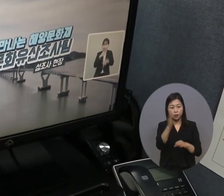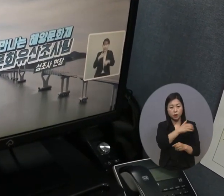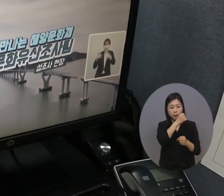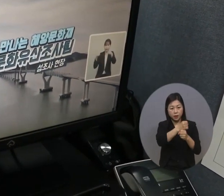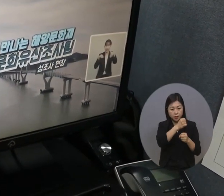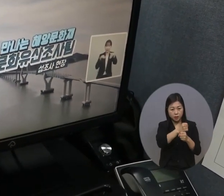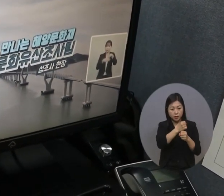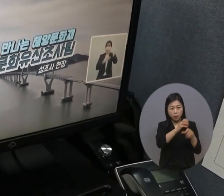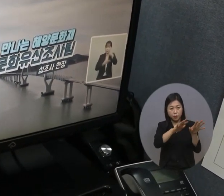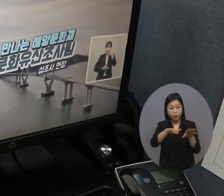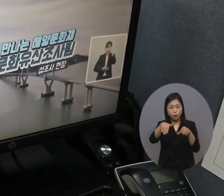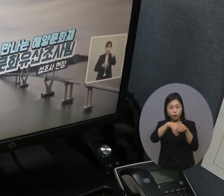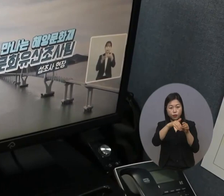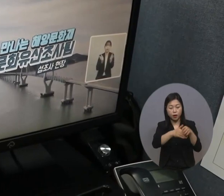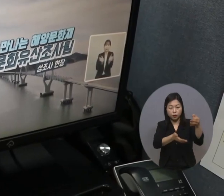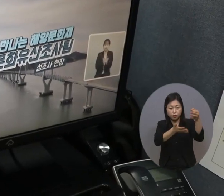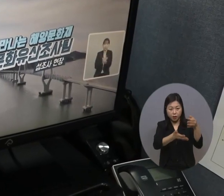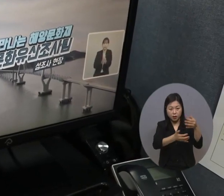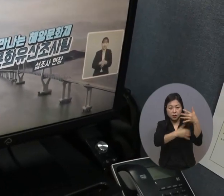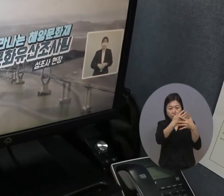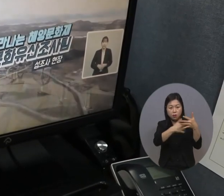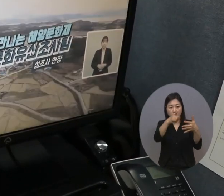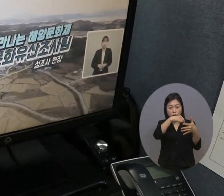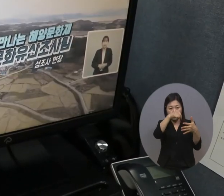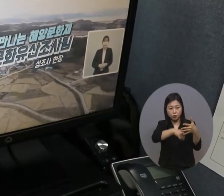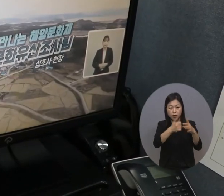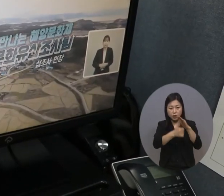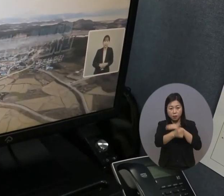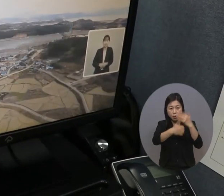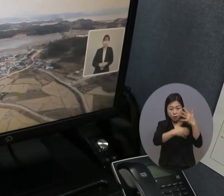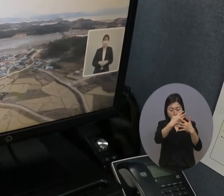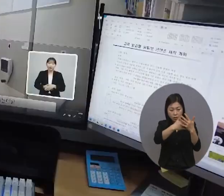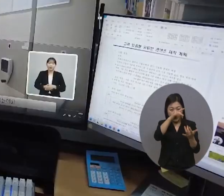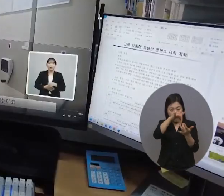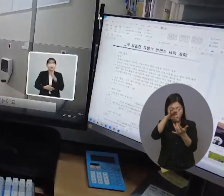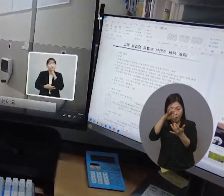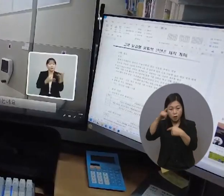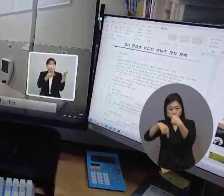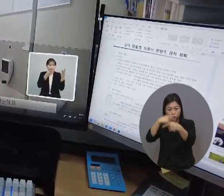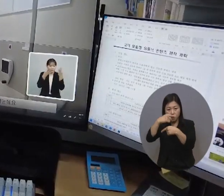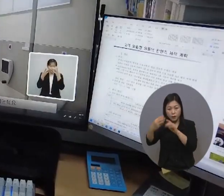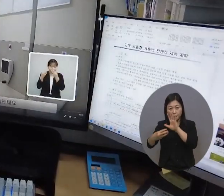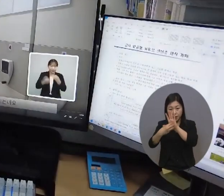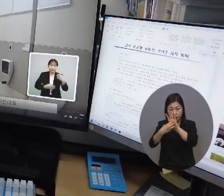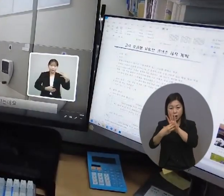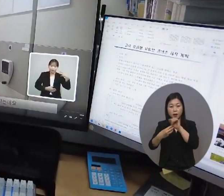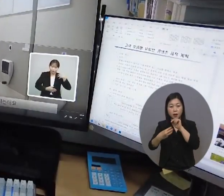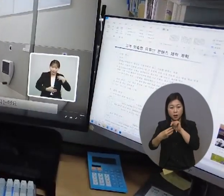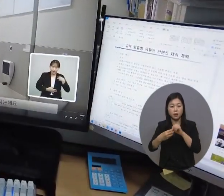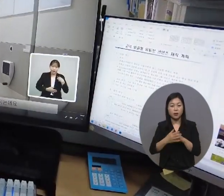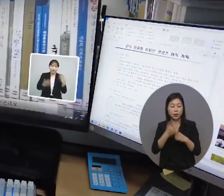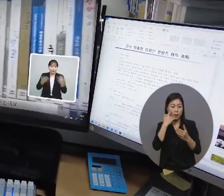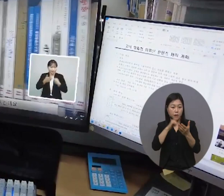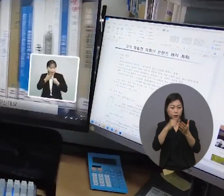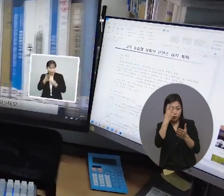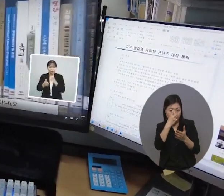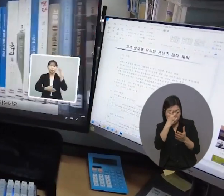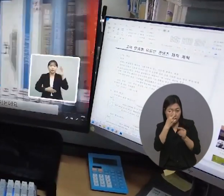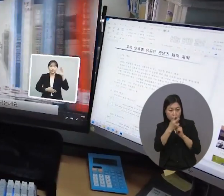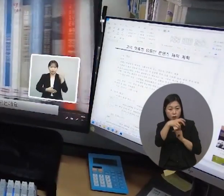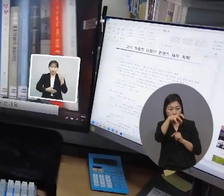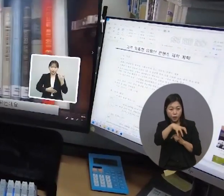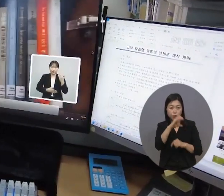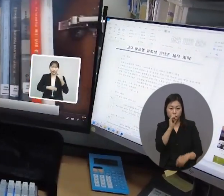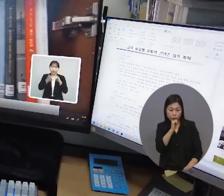해양문화유산 영상 콘텐츠 가운데 대표 영상을 선정해 수어 영상을 입힌 것으로 발굴 조사 현장 소개부터